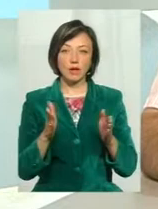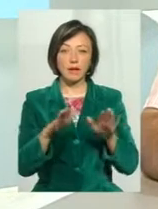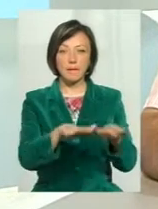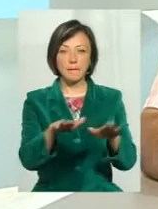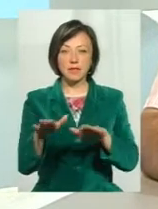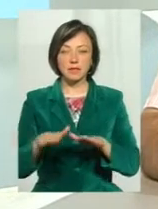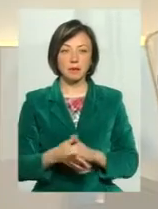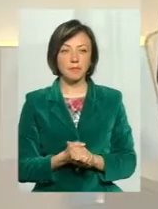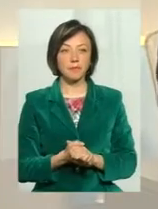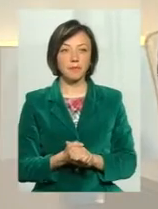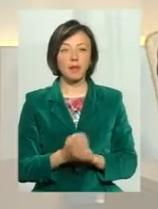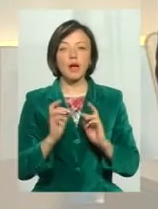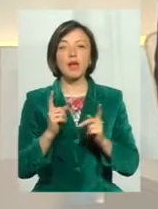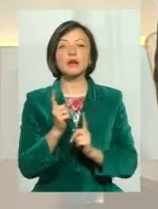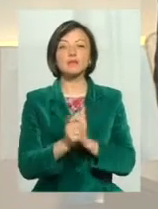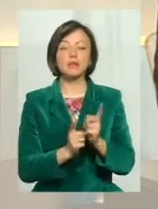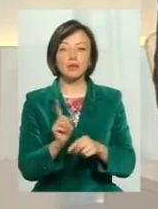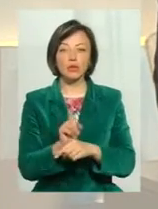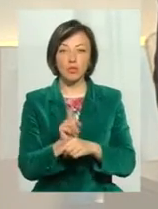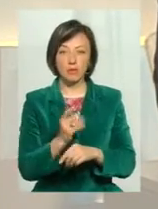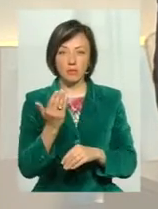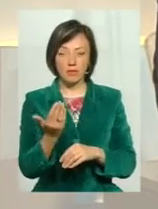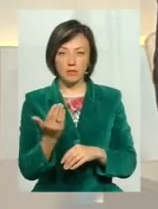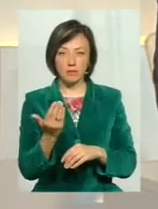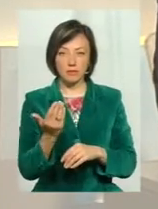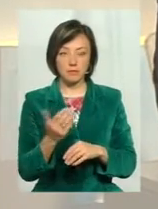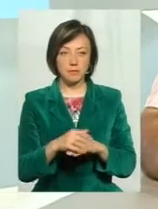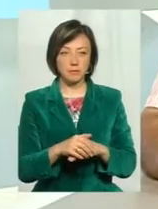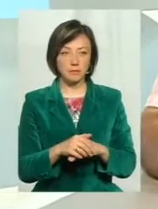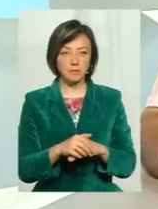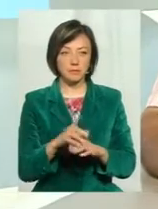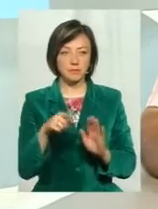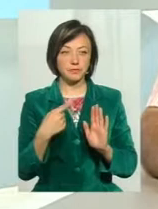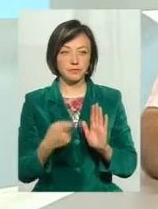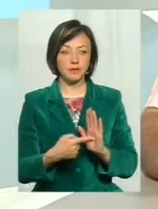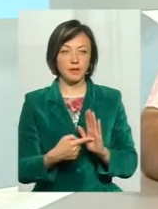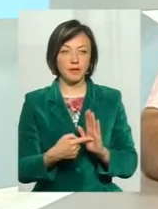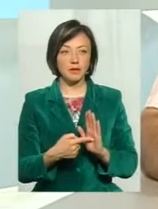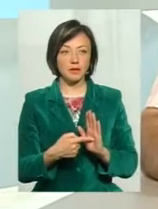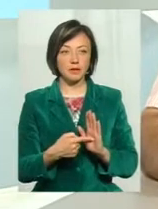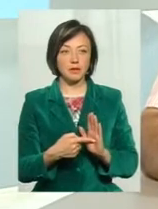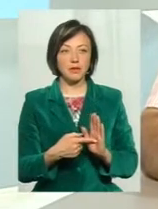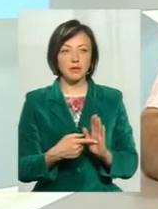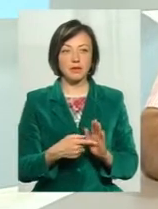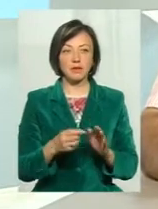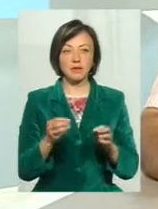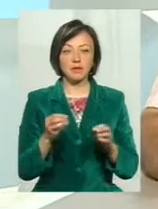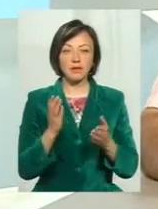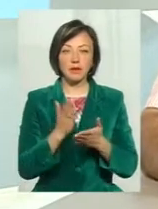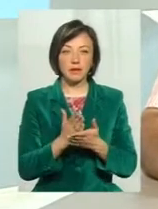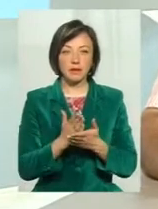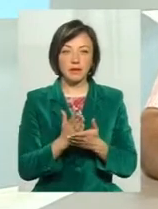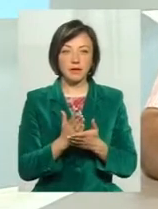місцях. А як змінились норми у нових правилах? Ну, як я сказав, що внесені зміни, в тому числі і